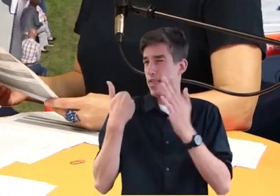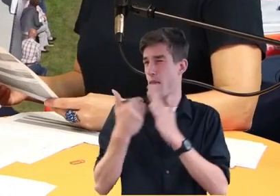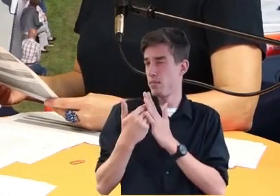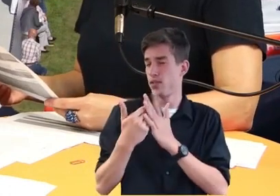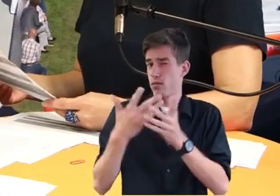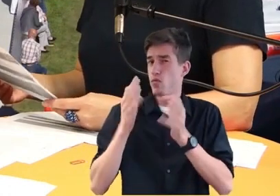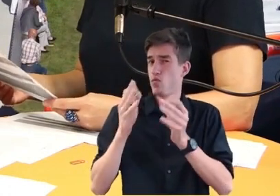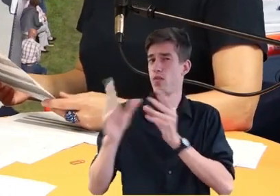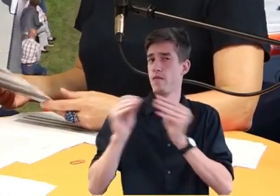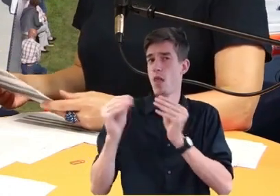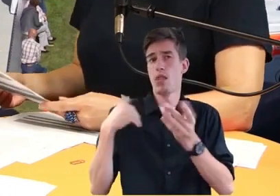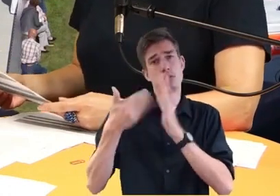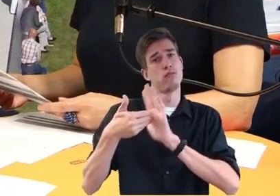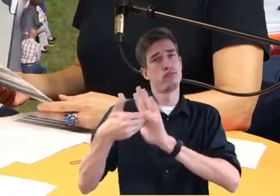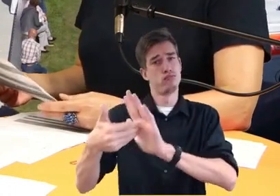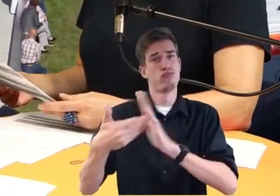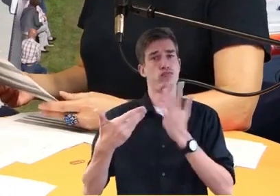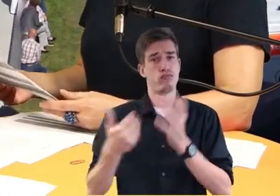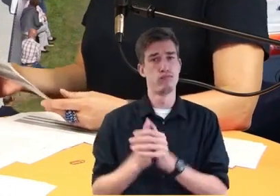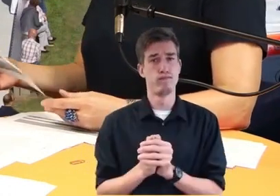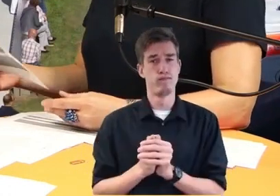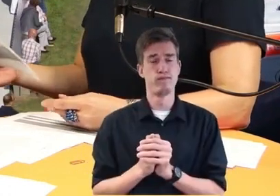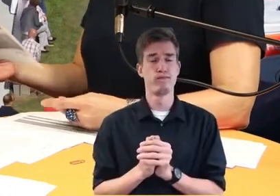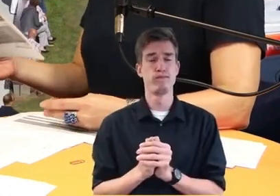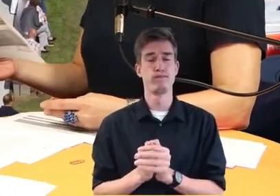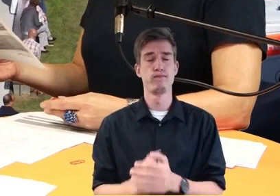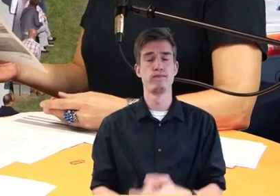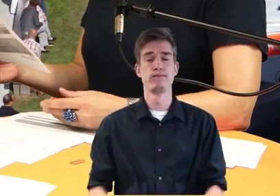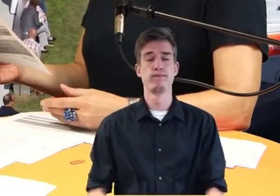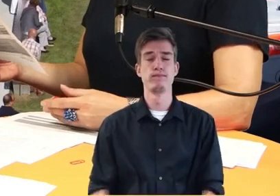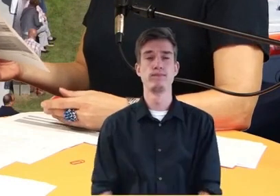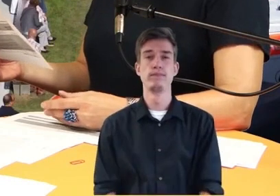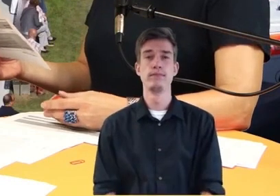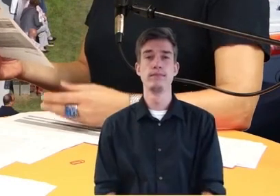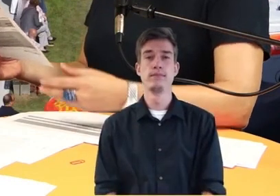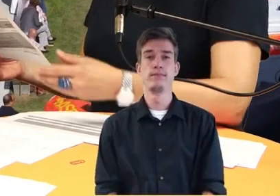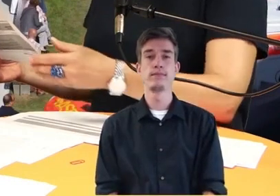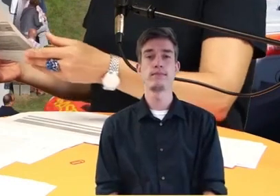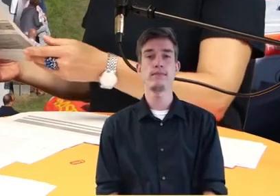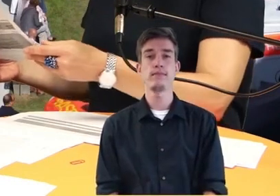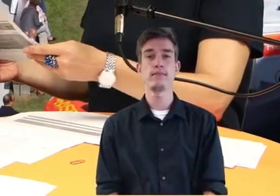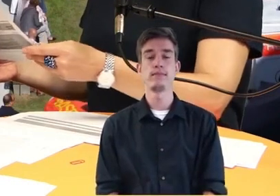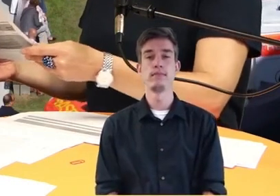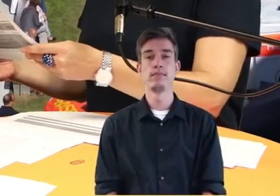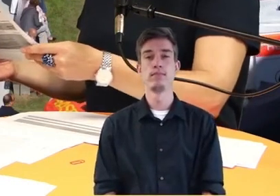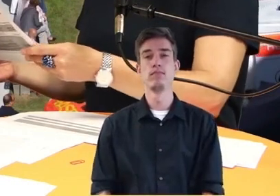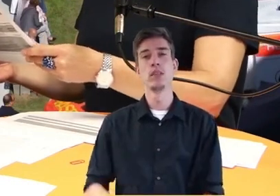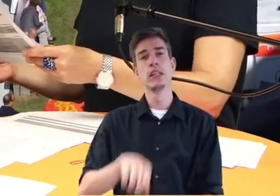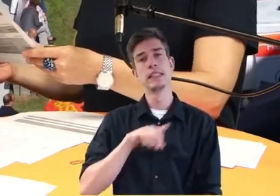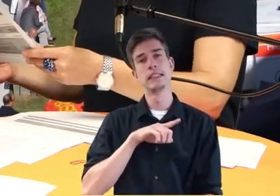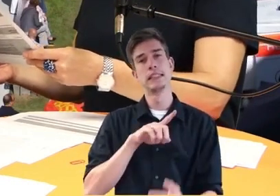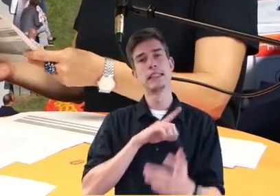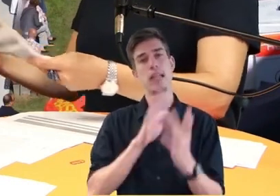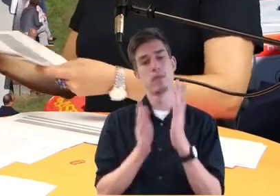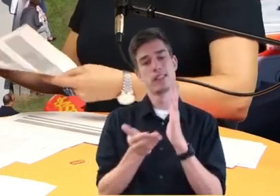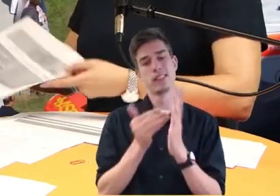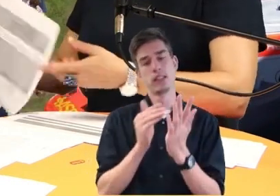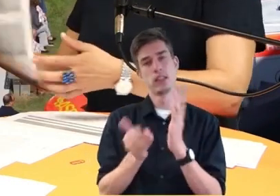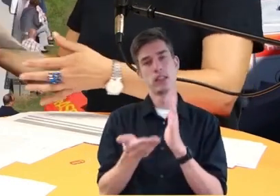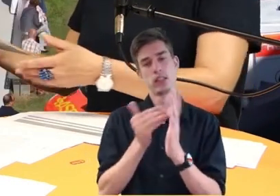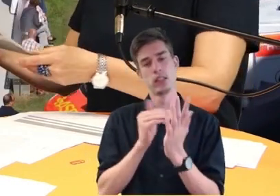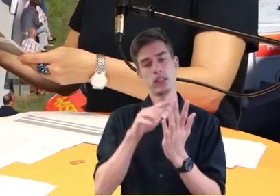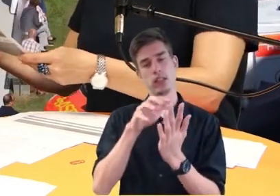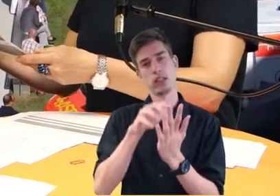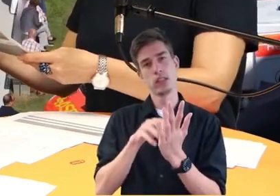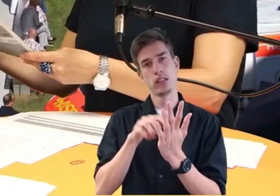mal sagen. Also in Richtung liebe Zuschauerinnen und Zuschauer. Genau. Ja, ich gucke mal durch. Ich glaube, war sonst noch eine